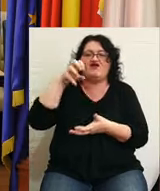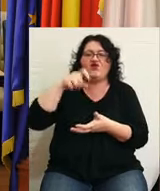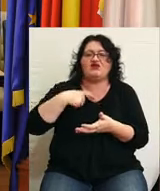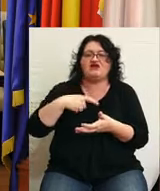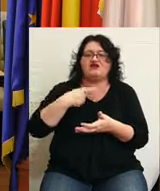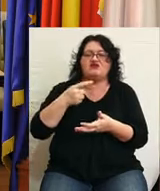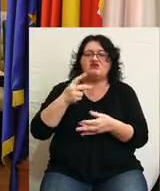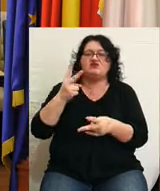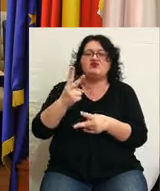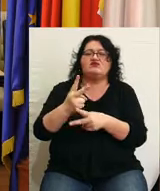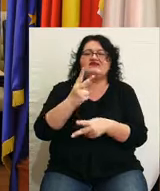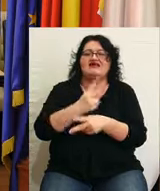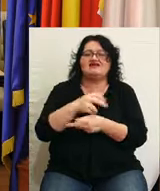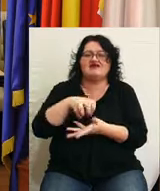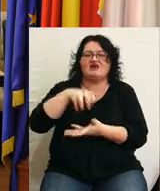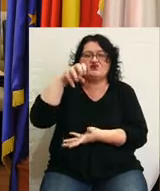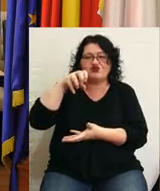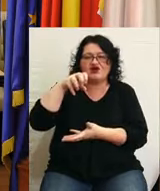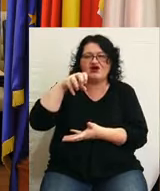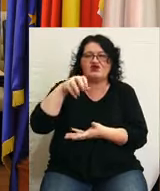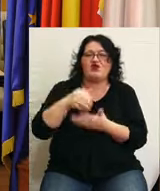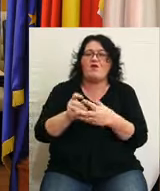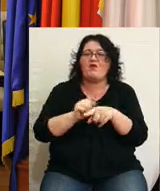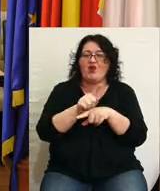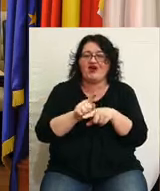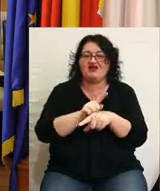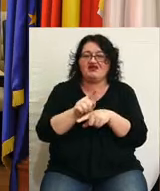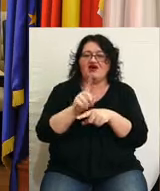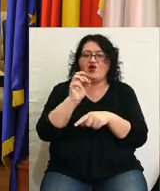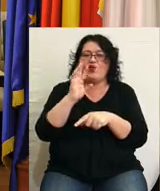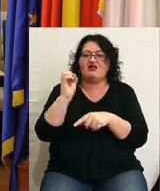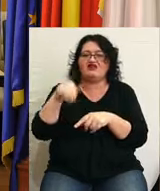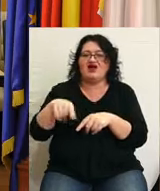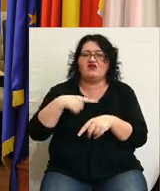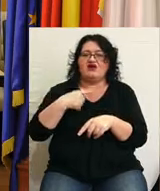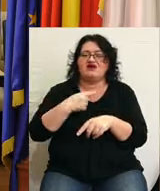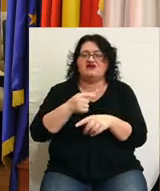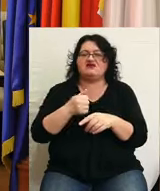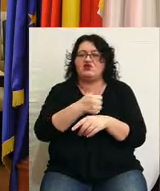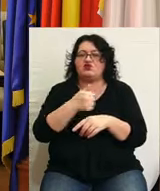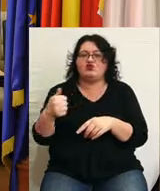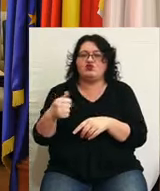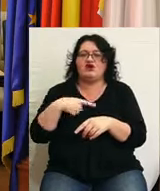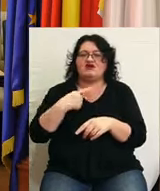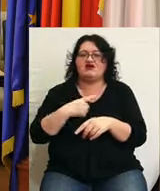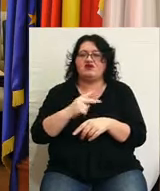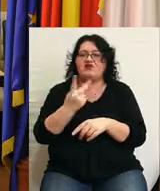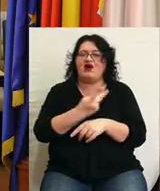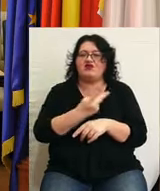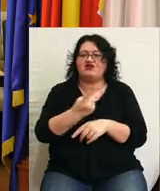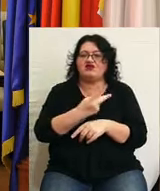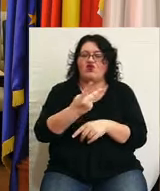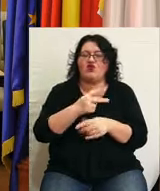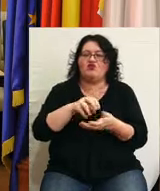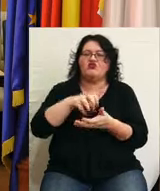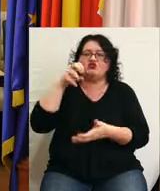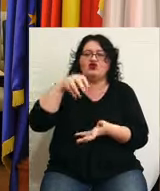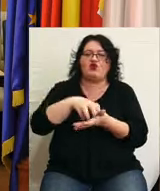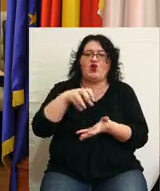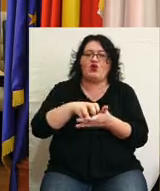este bugetul de stat. Momentan, cold term se alimentează strict din primele două surse, adică bugetul